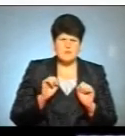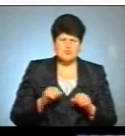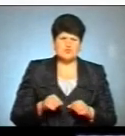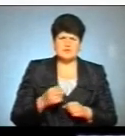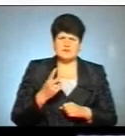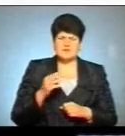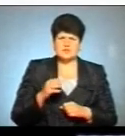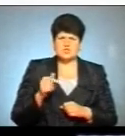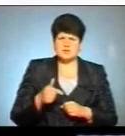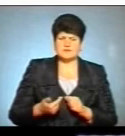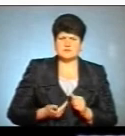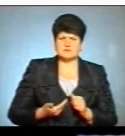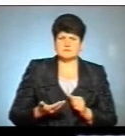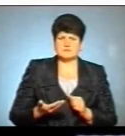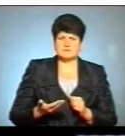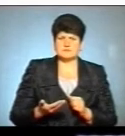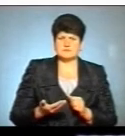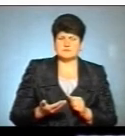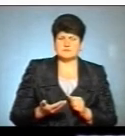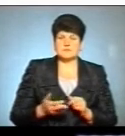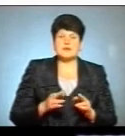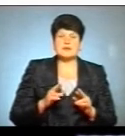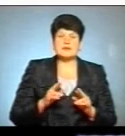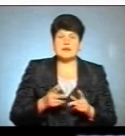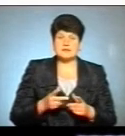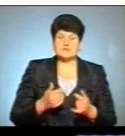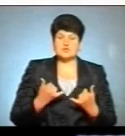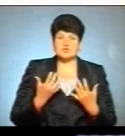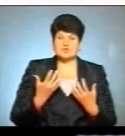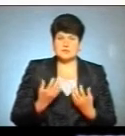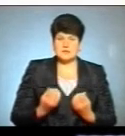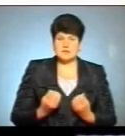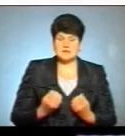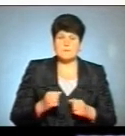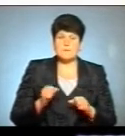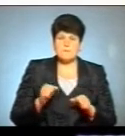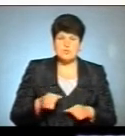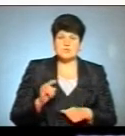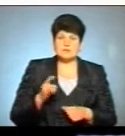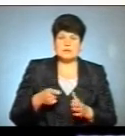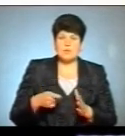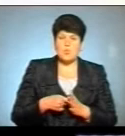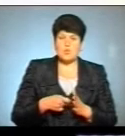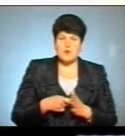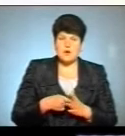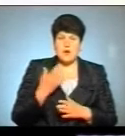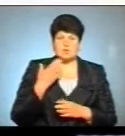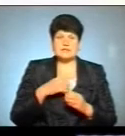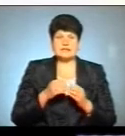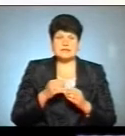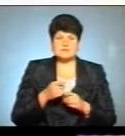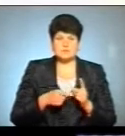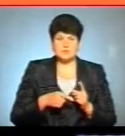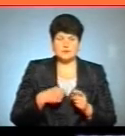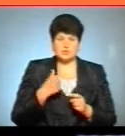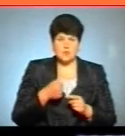тисячі гривень прожити? Як на сьогоднішній день можна дитину прогодувати, а коли їй 10,5 роки і не